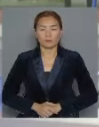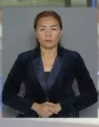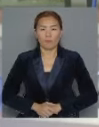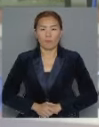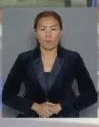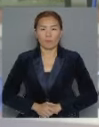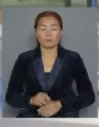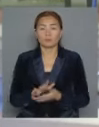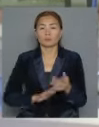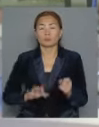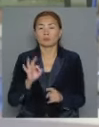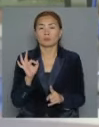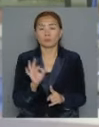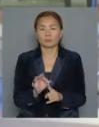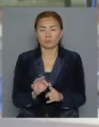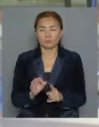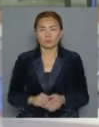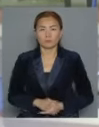Енді бұның мақсаты